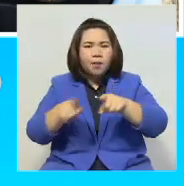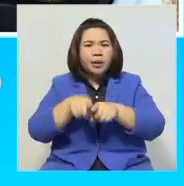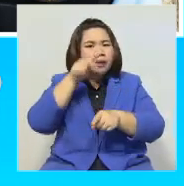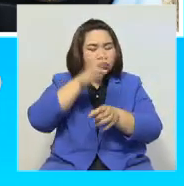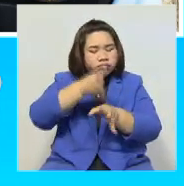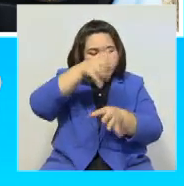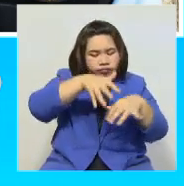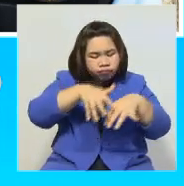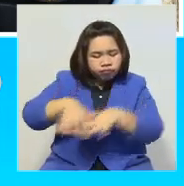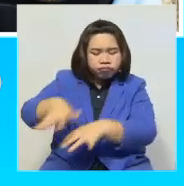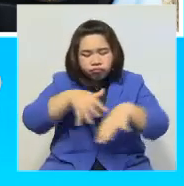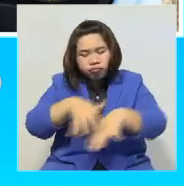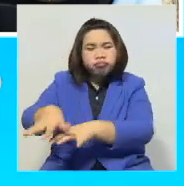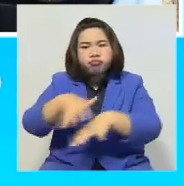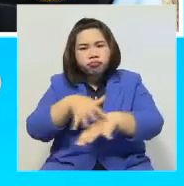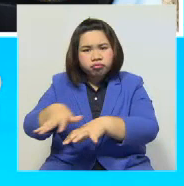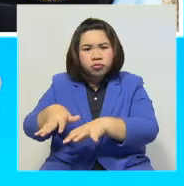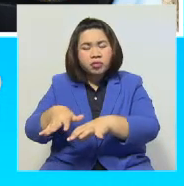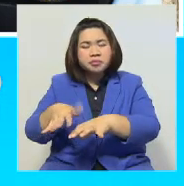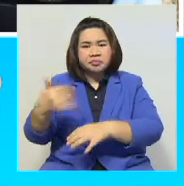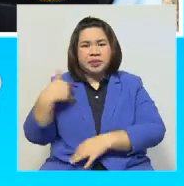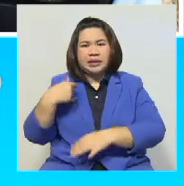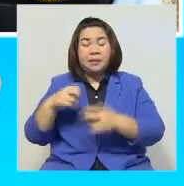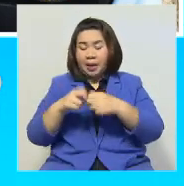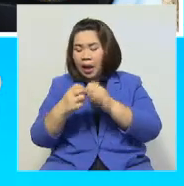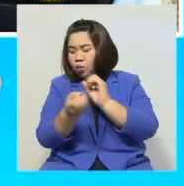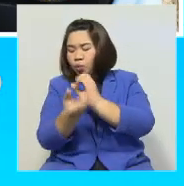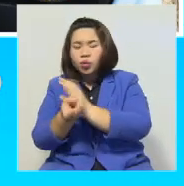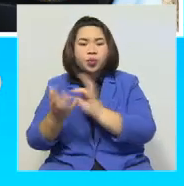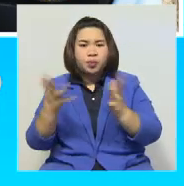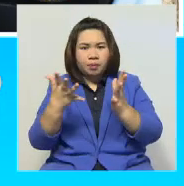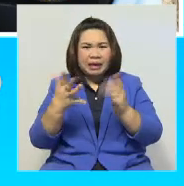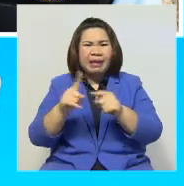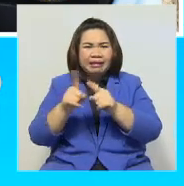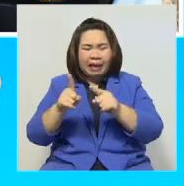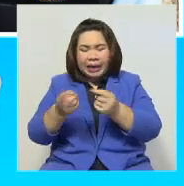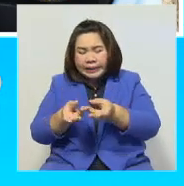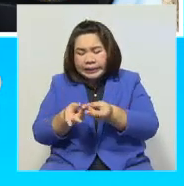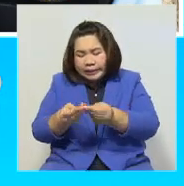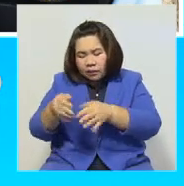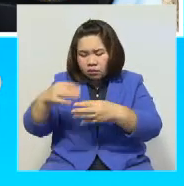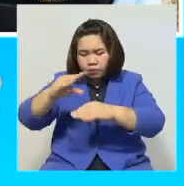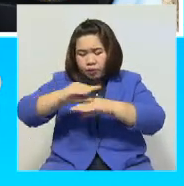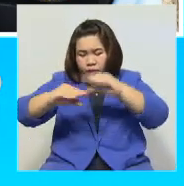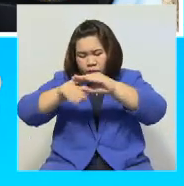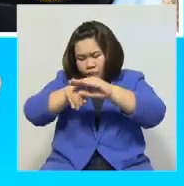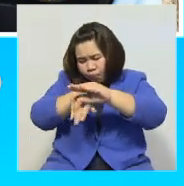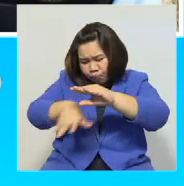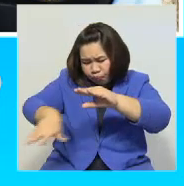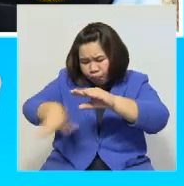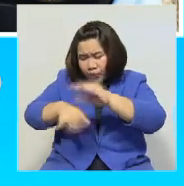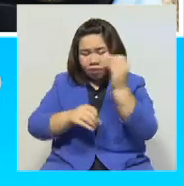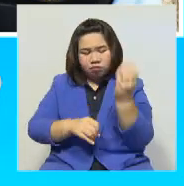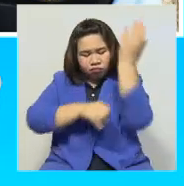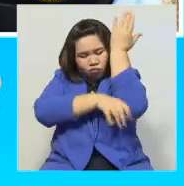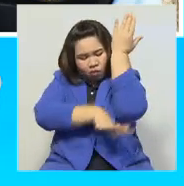ะเหมือนกันนะครับชะลอน้ำได้เยอะนะครับแต่ว่าไม่เบ็ดเสร็จนะครับไม่เบ็ดเสร็จเพราะว่าน้ำมันซึมผ่านทางใต้ดินทางต่อไม้รากไ